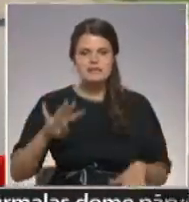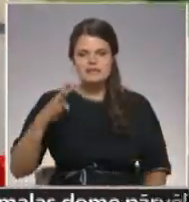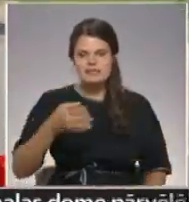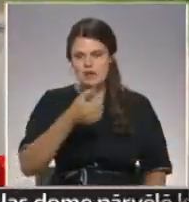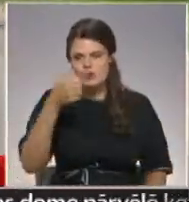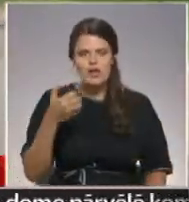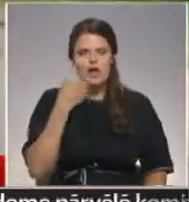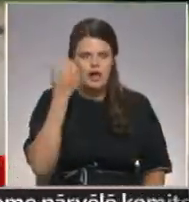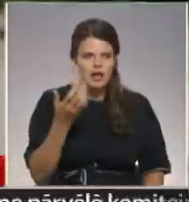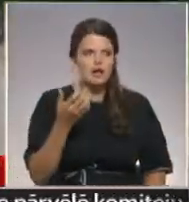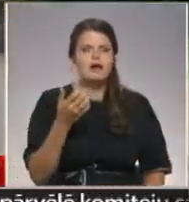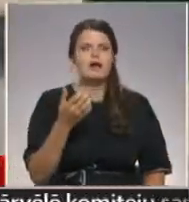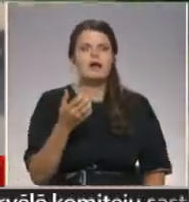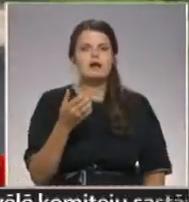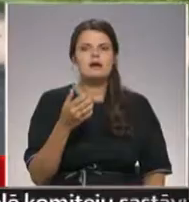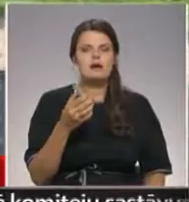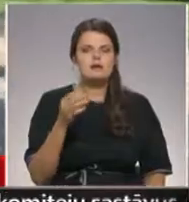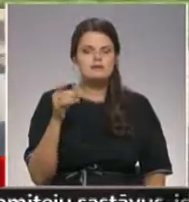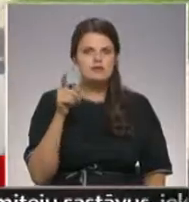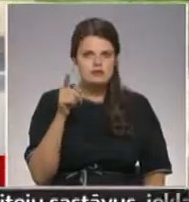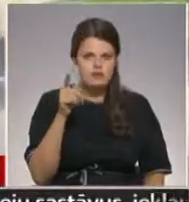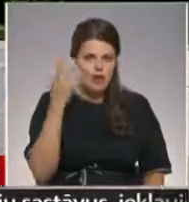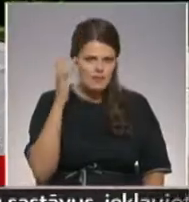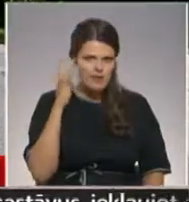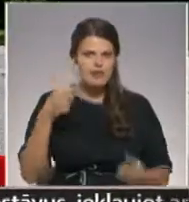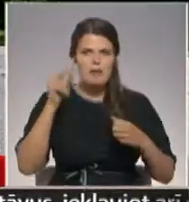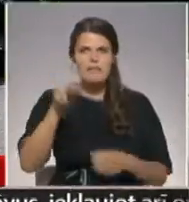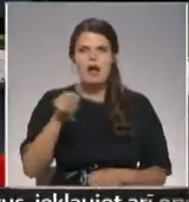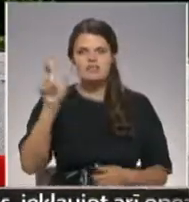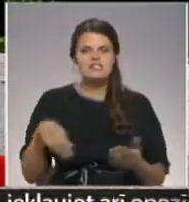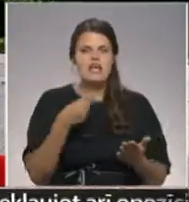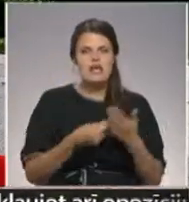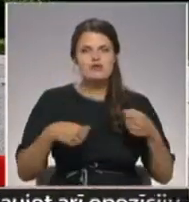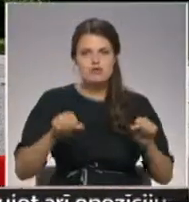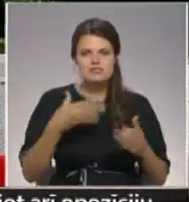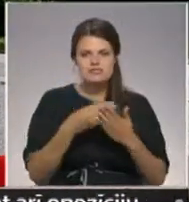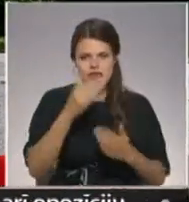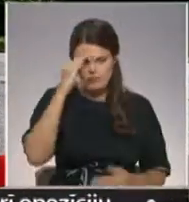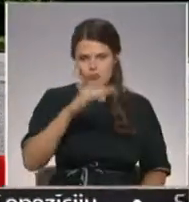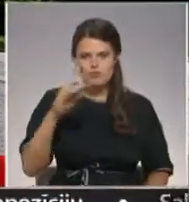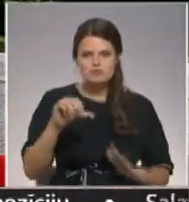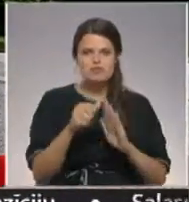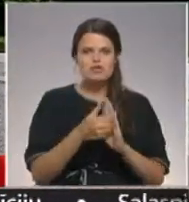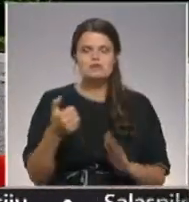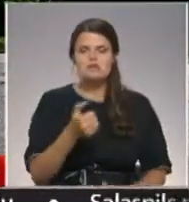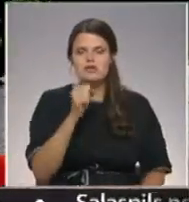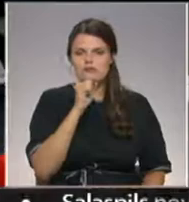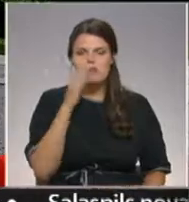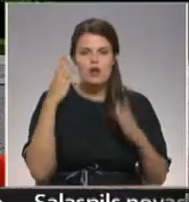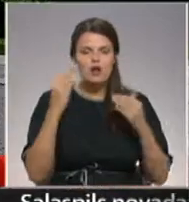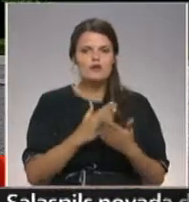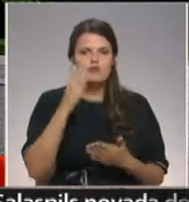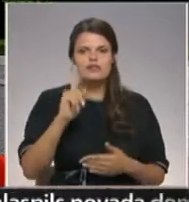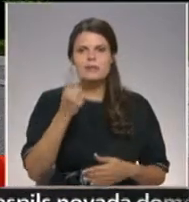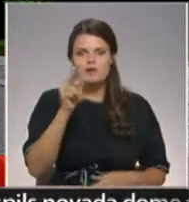1974. Gadā, kad Arkanzas štata mācītājs iegādājās motociklu sev un dēlam. 16 gadus vēlāk Nīderlandē notika